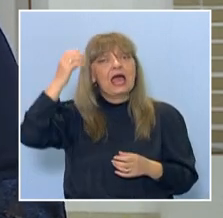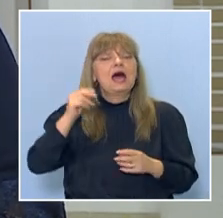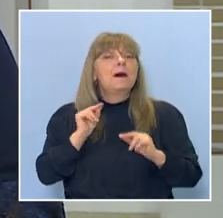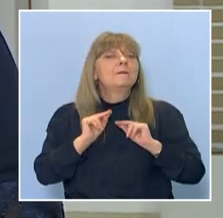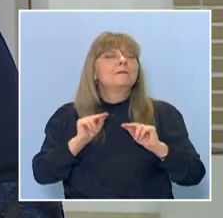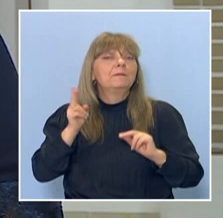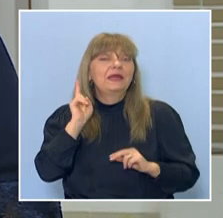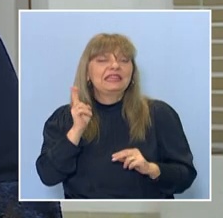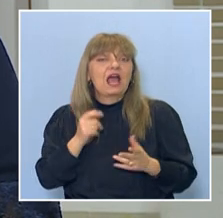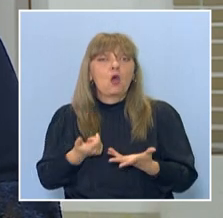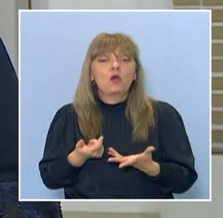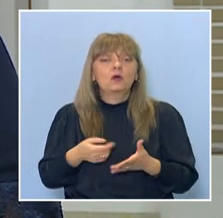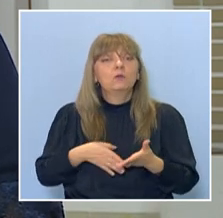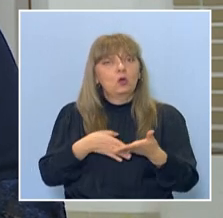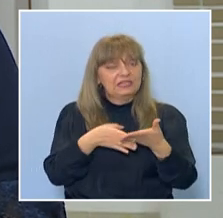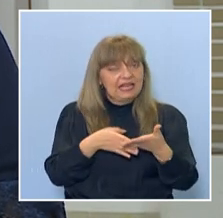подкрепя и